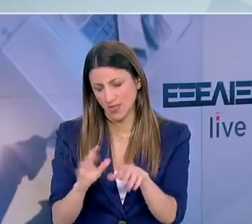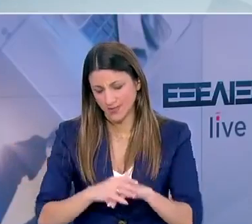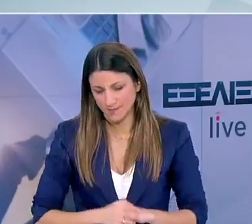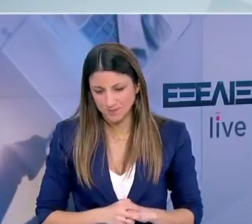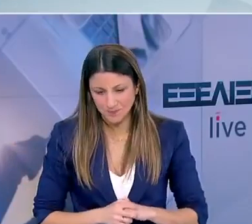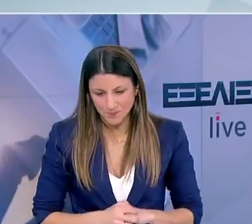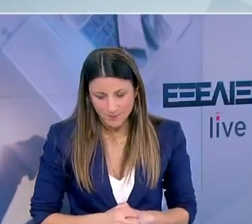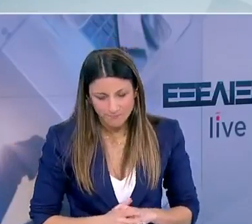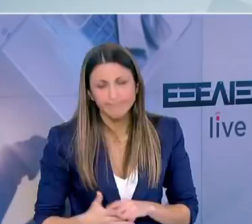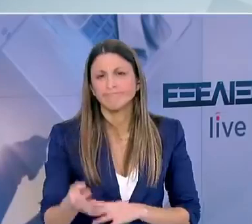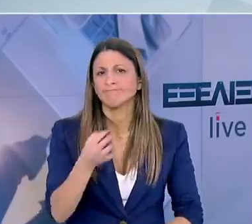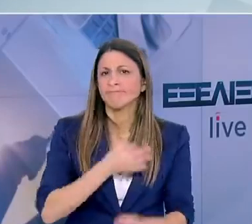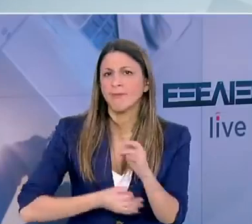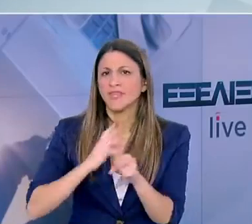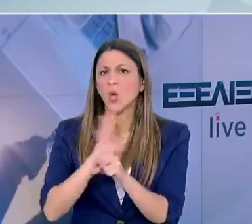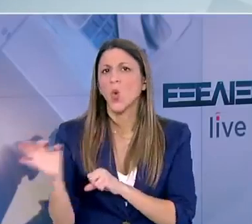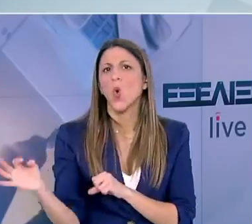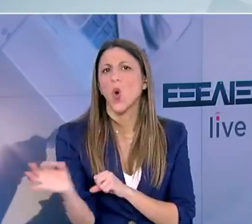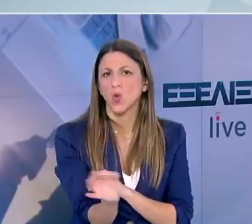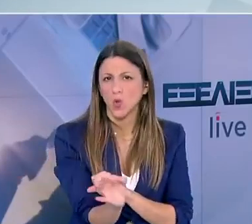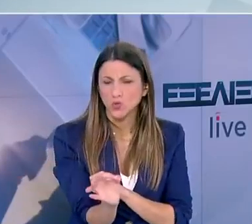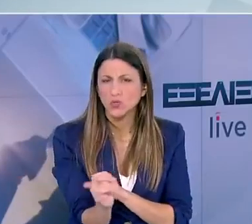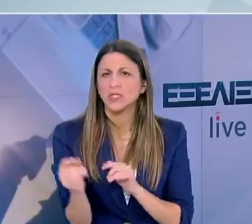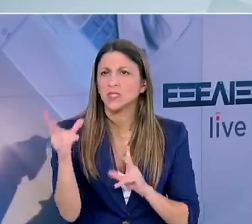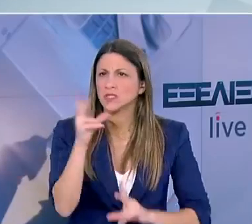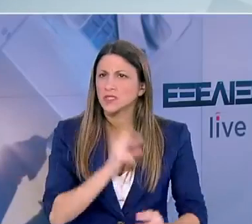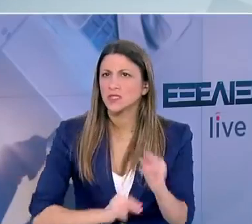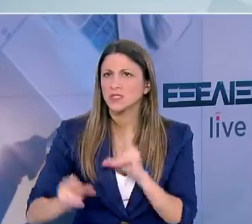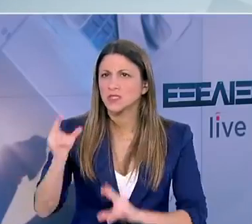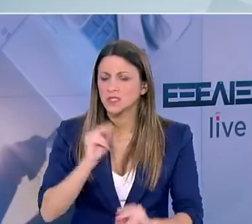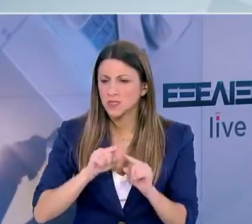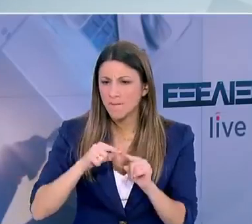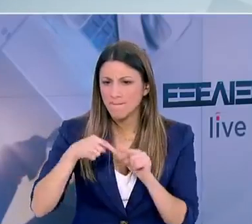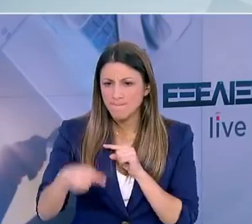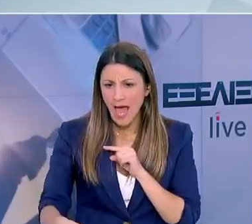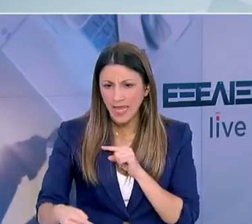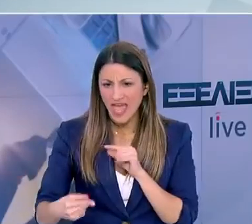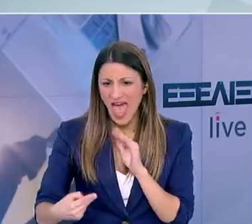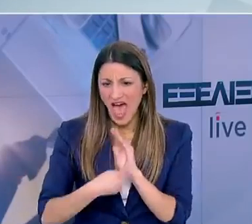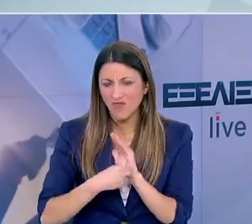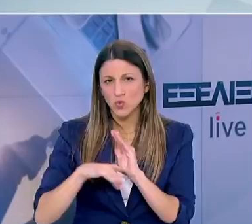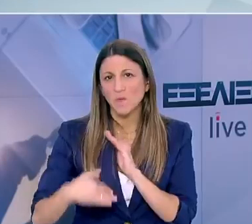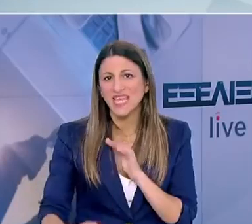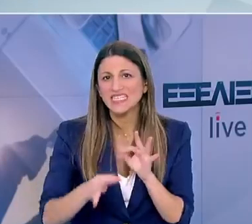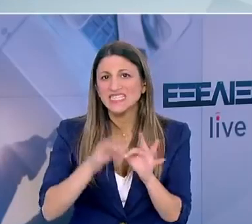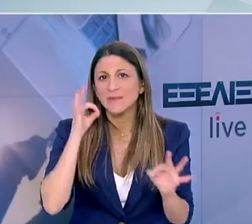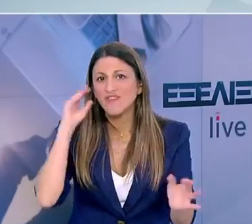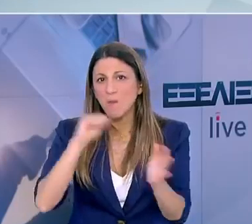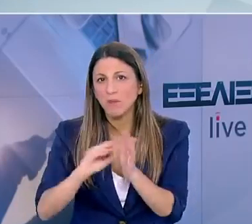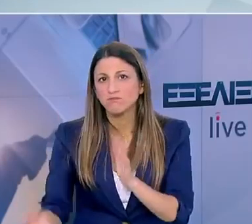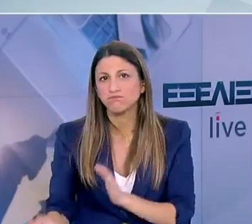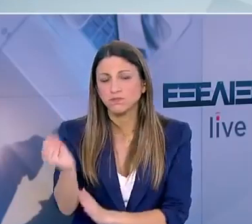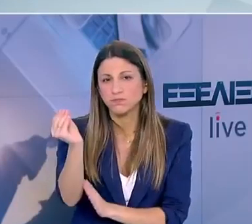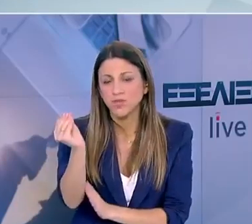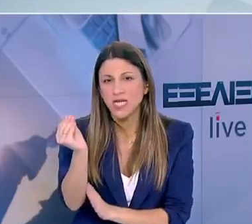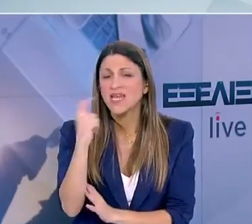πει πολλές φορές ότι ο κορονοϊός μπορεί να μας απασχολήσει το επόμενο φθινόπωρο. Τι σκοπεύετε να κάνετε με τις πτήσεις, γιατί το δικό μας καλοκαίρι είναι χειμώνα